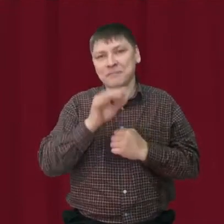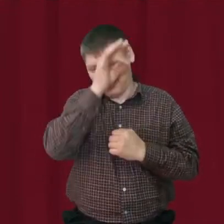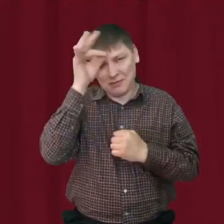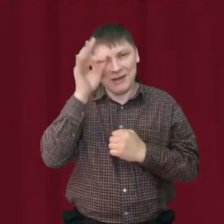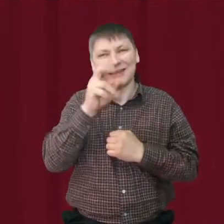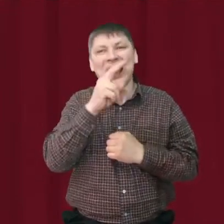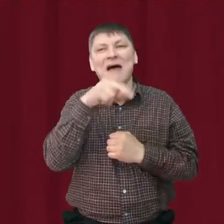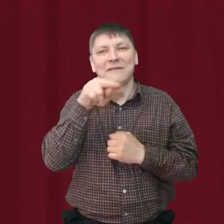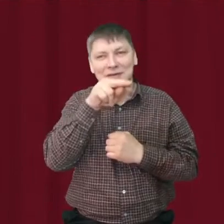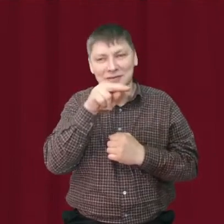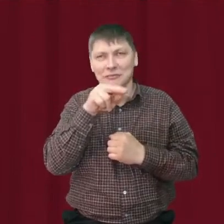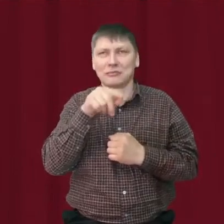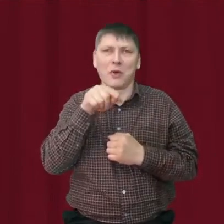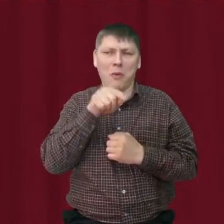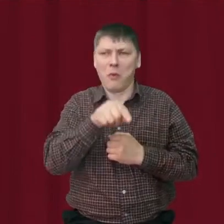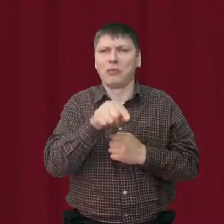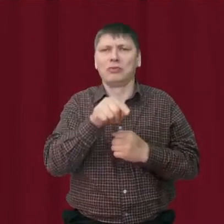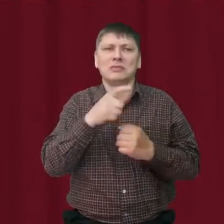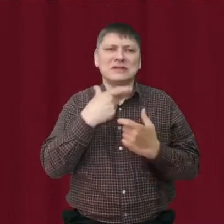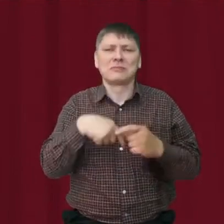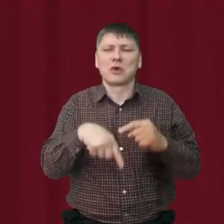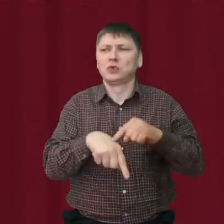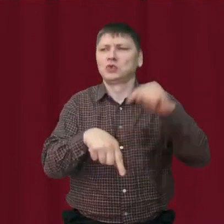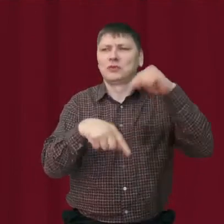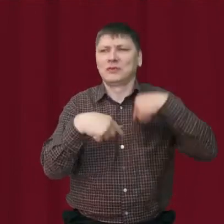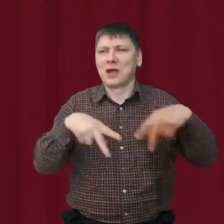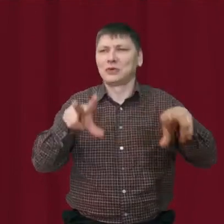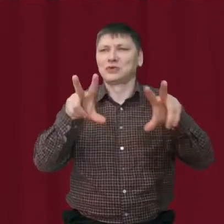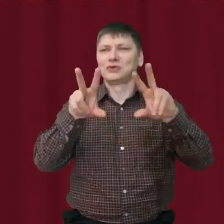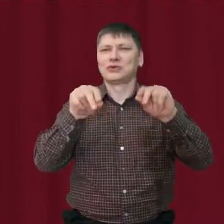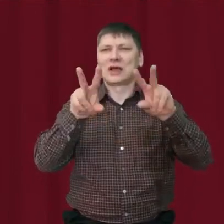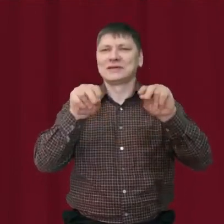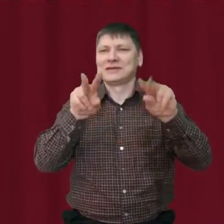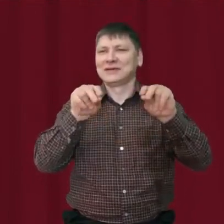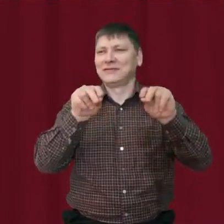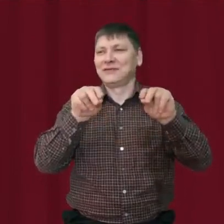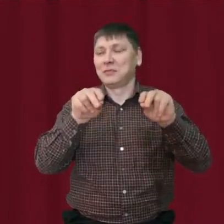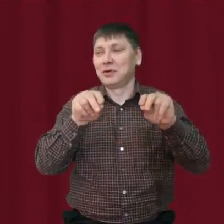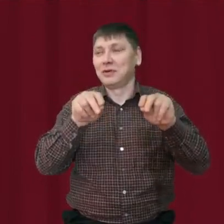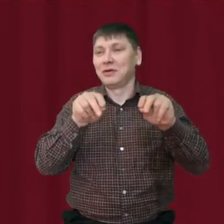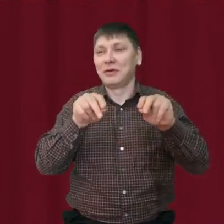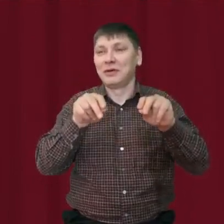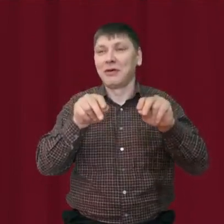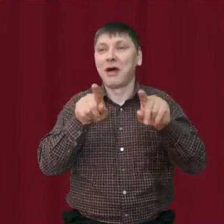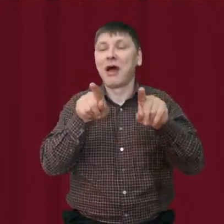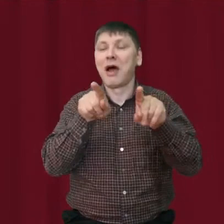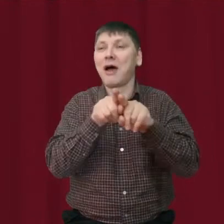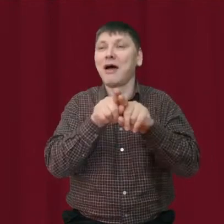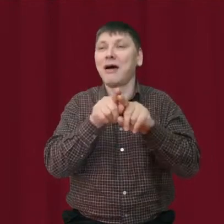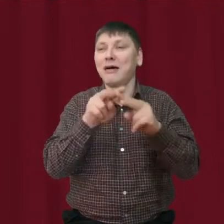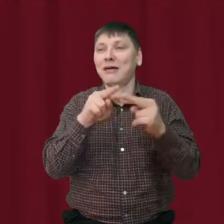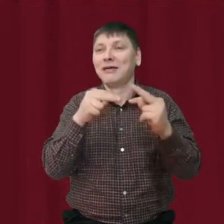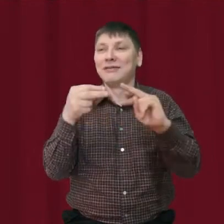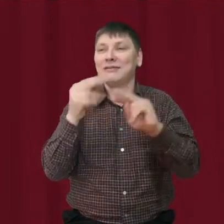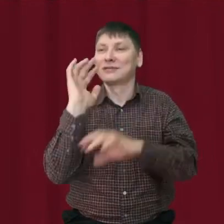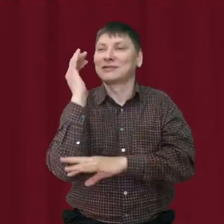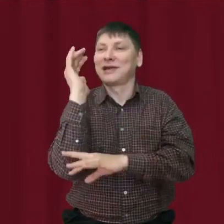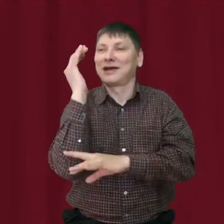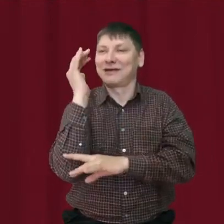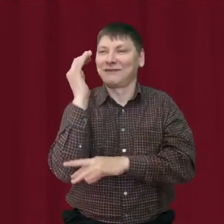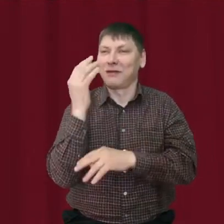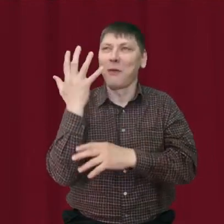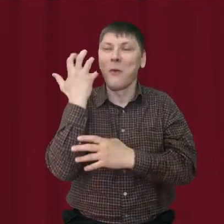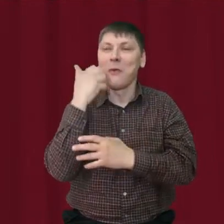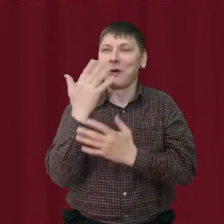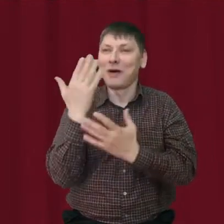обрел блаженство, который чувствует себя счастливым, сравнивает его с плодовым деревом. Первый